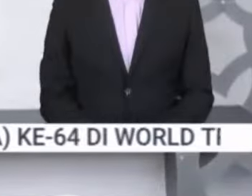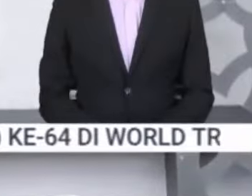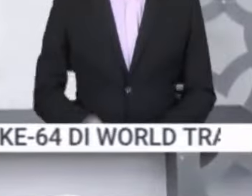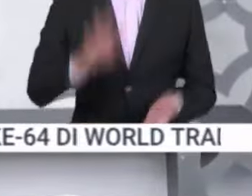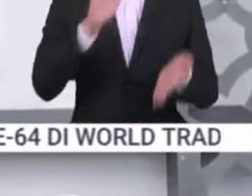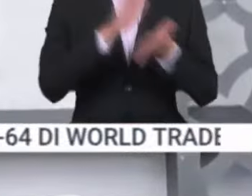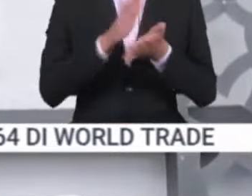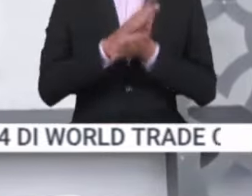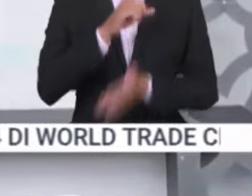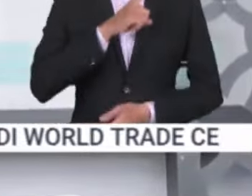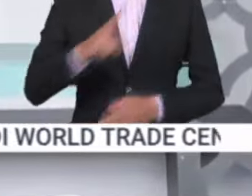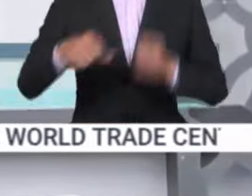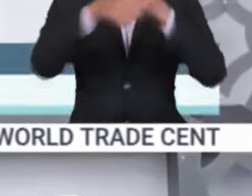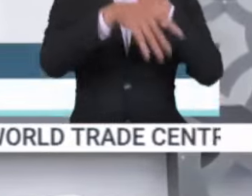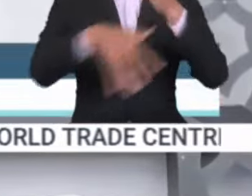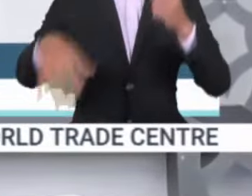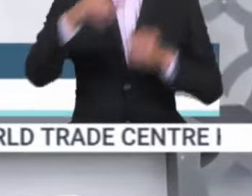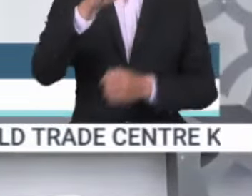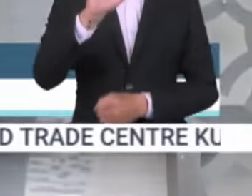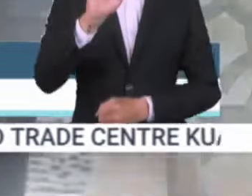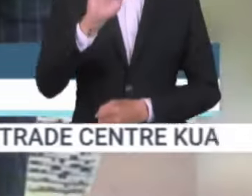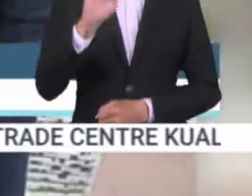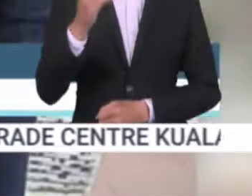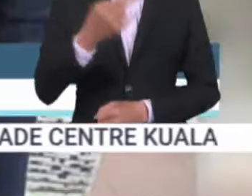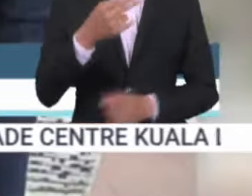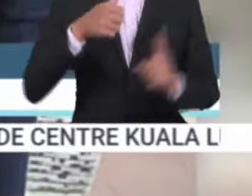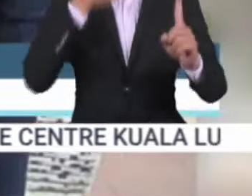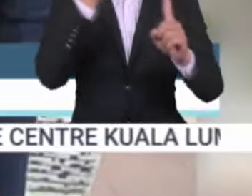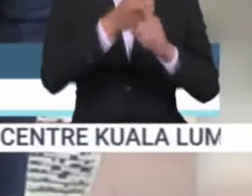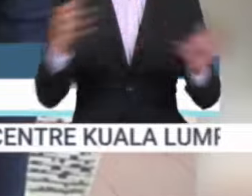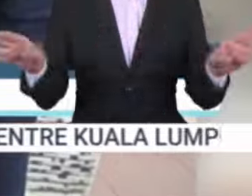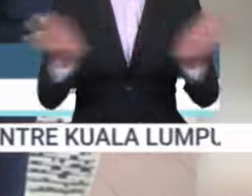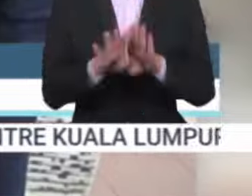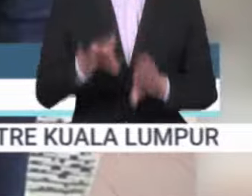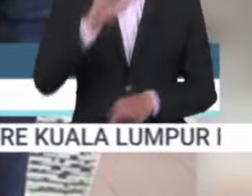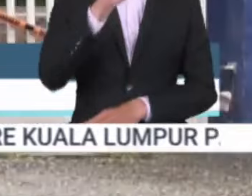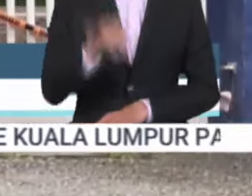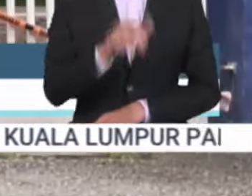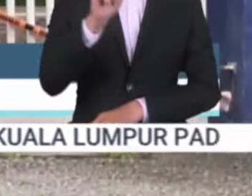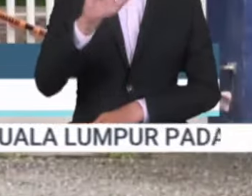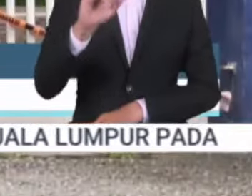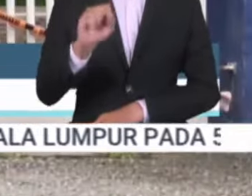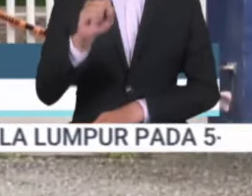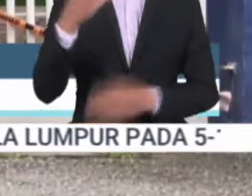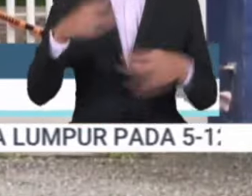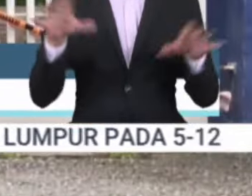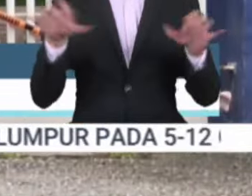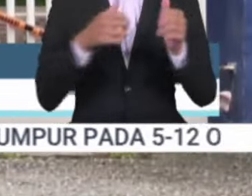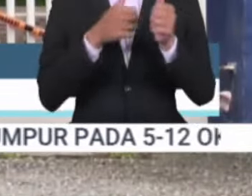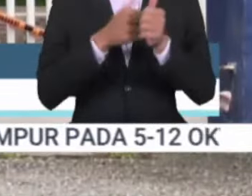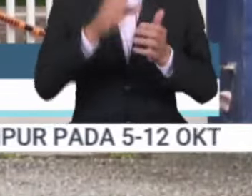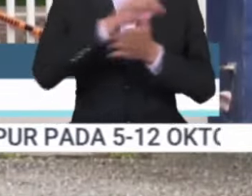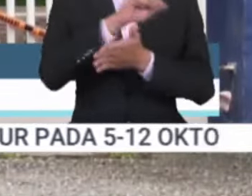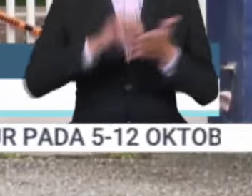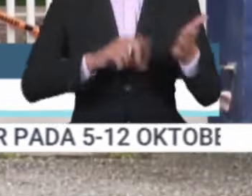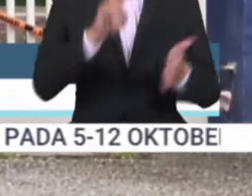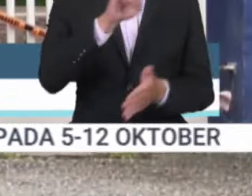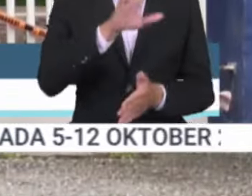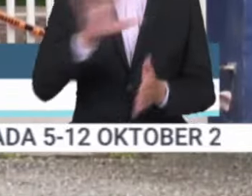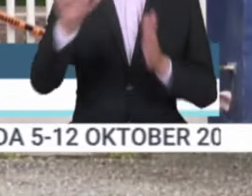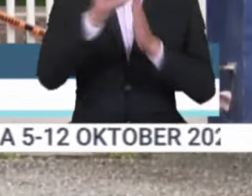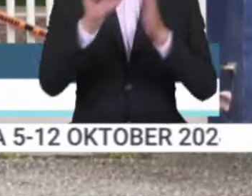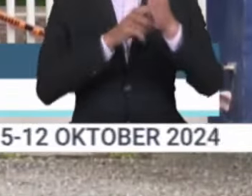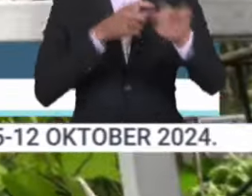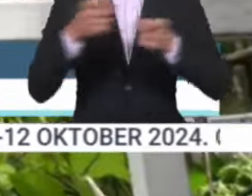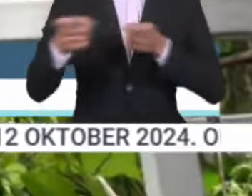Dalam pada itu, semua sekolah Islam di bawah GISBH ditutup. JAIS melaksanakan tindakan itu mengikut Seksyen 25